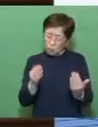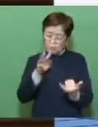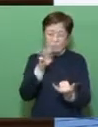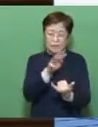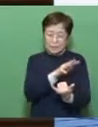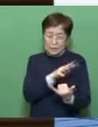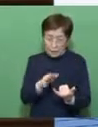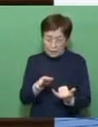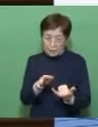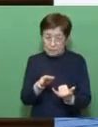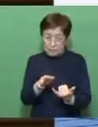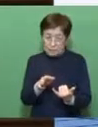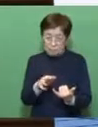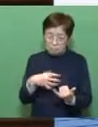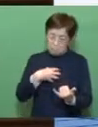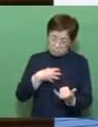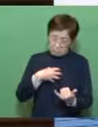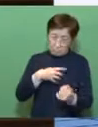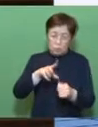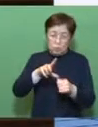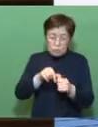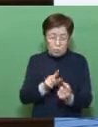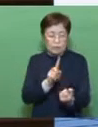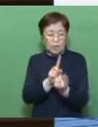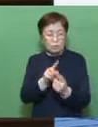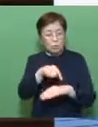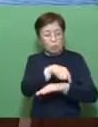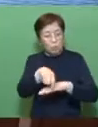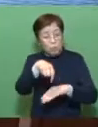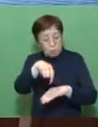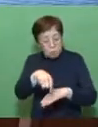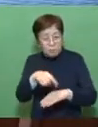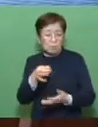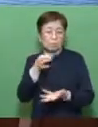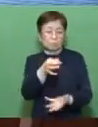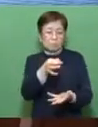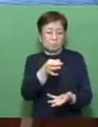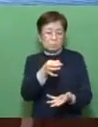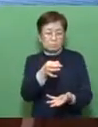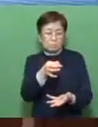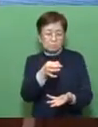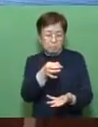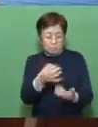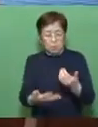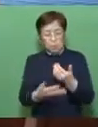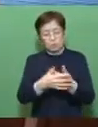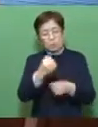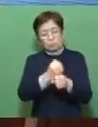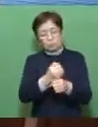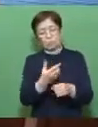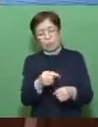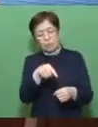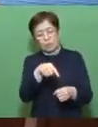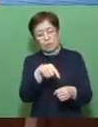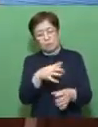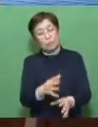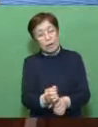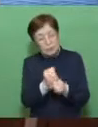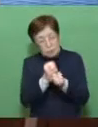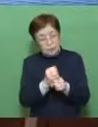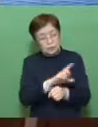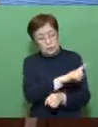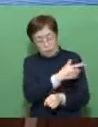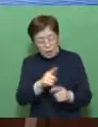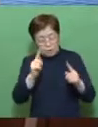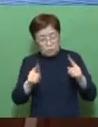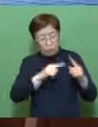ね災害機器への対応ということでえ補正をした部分がまいわゆる公共事業です